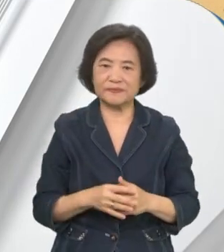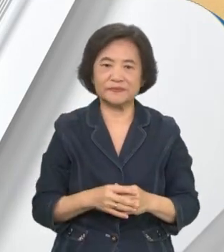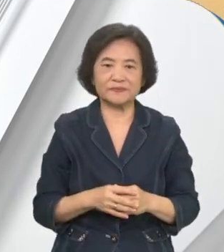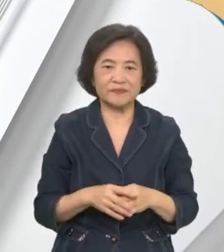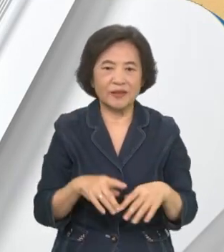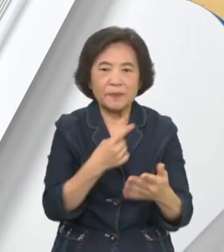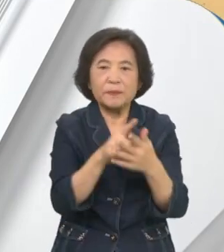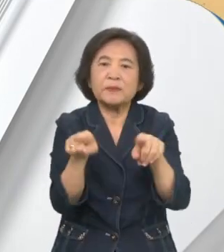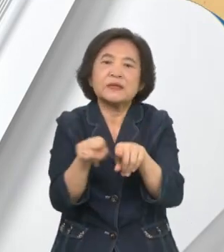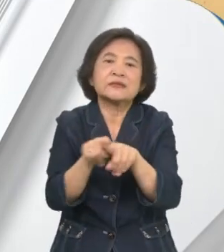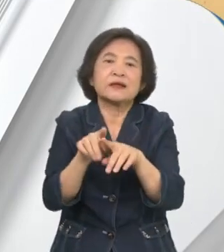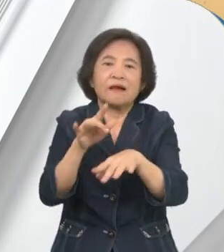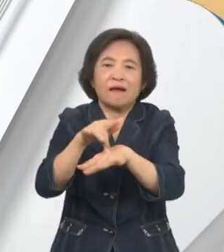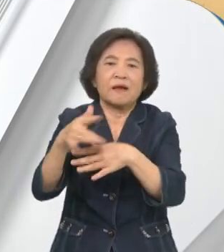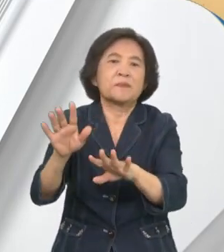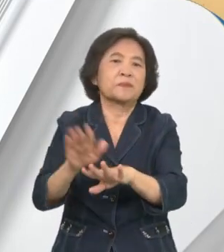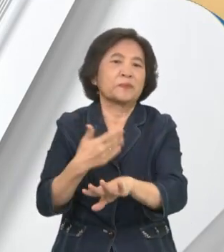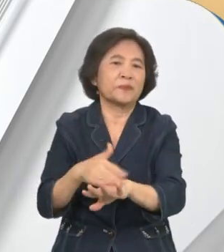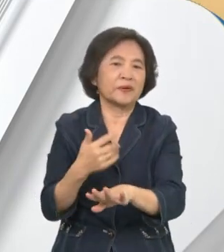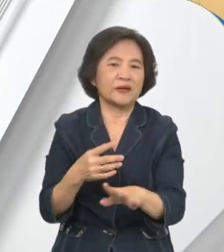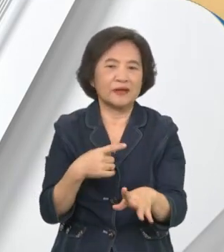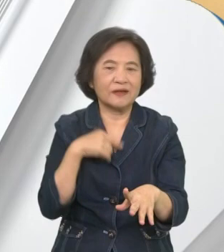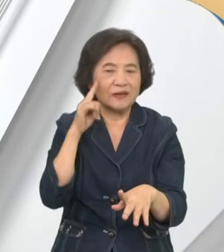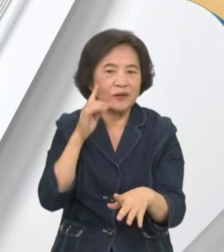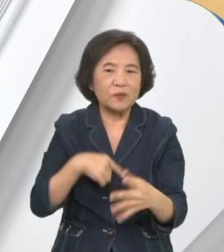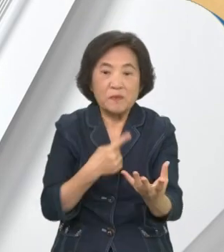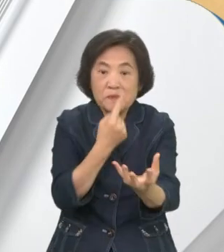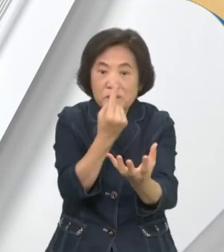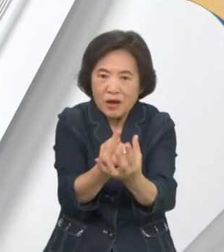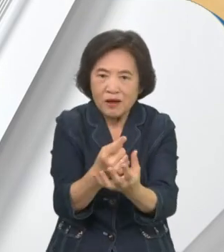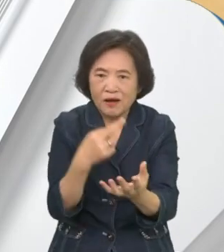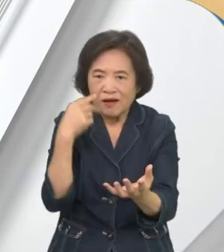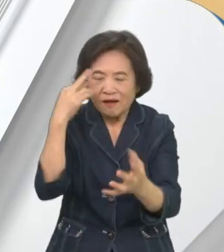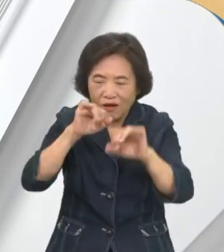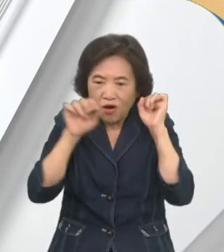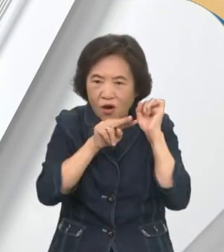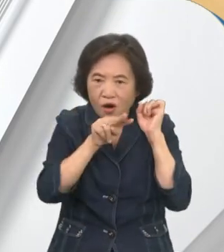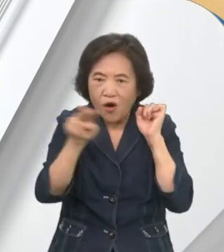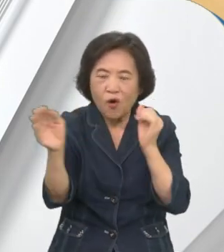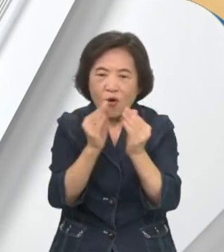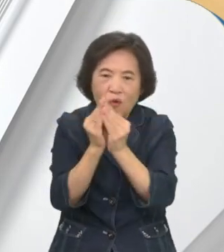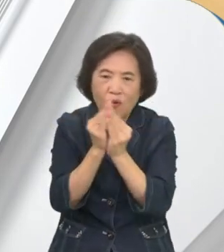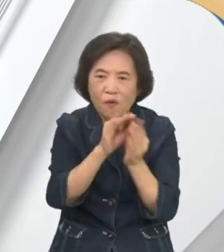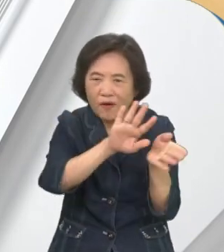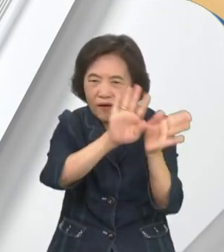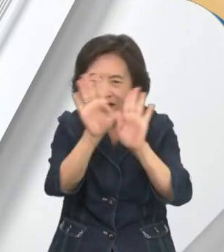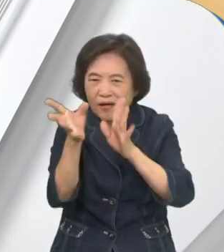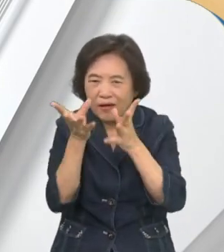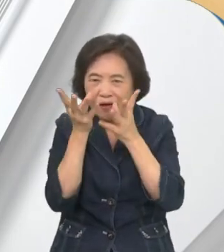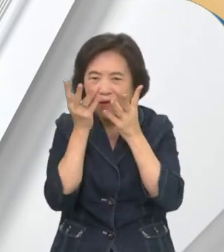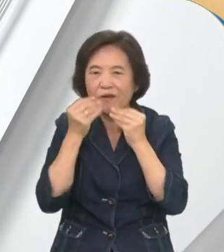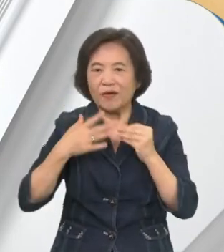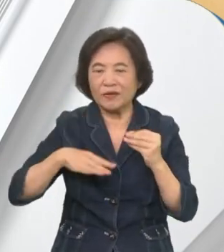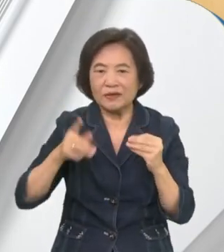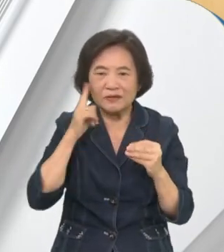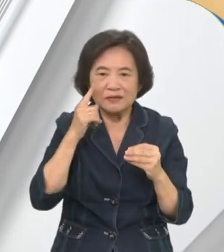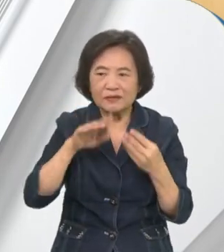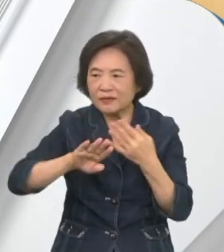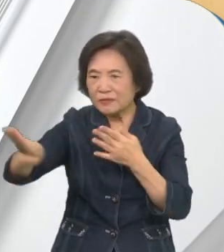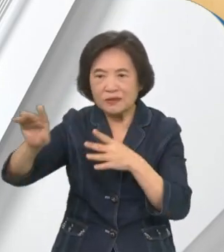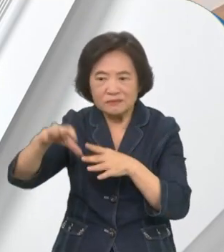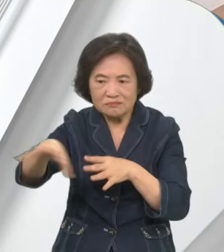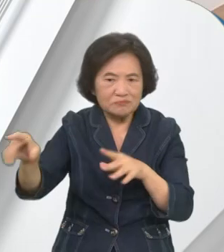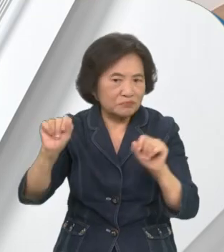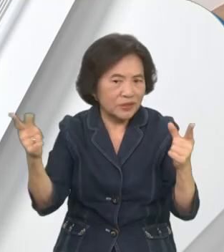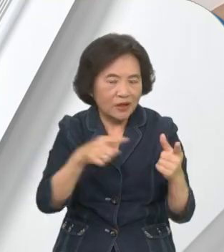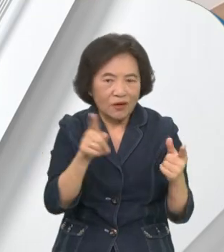感觉不会接触到那些，然后因为去参加了，就感觉又看到就是桃园更不一样的小地